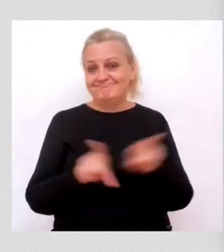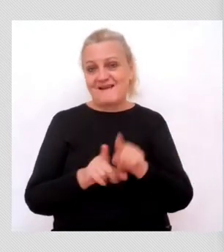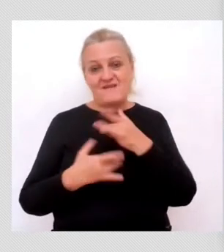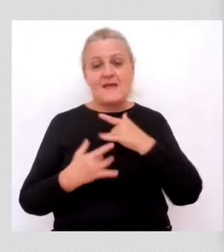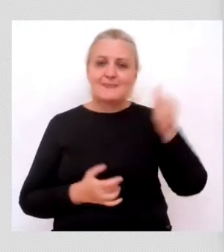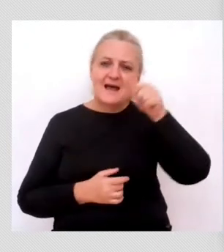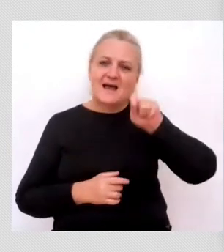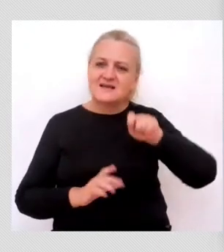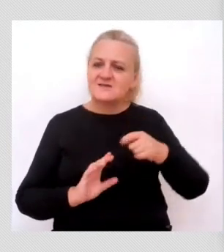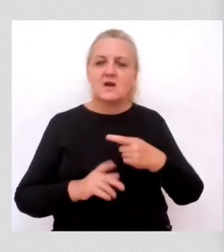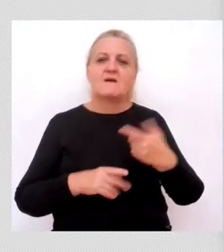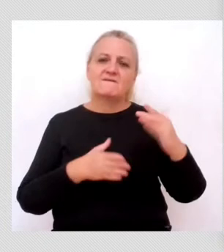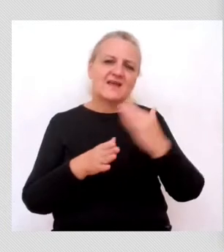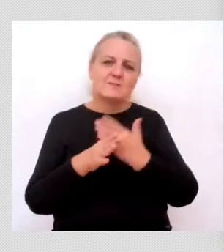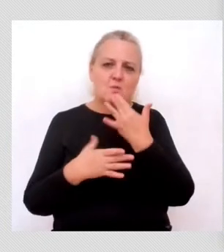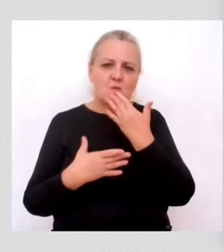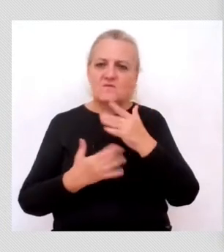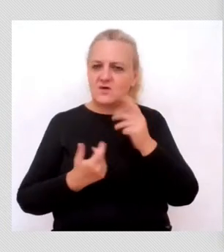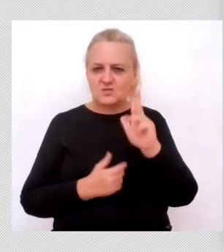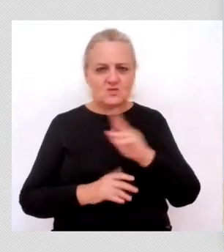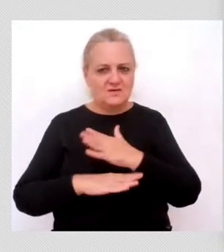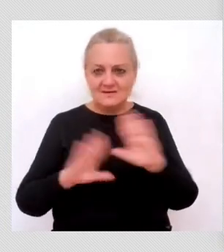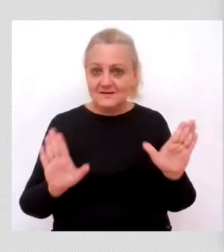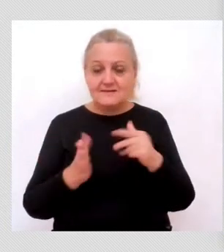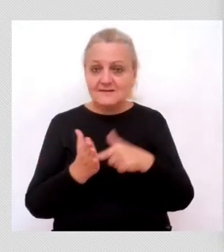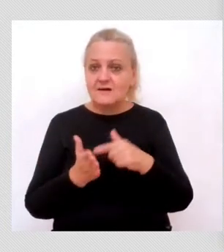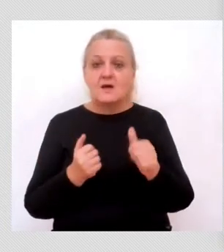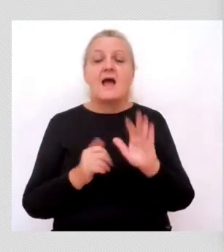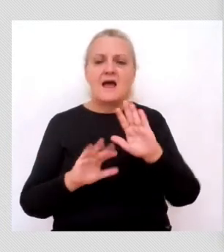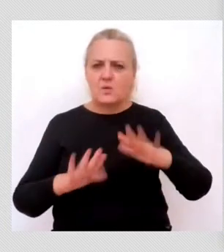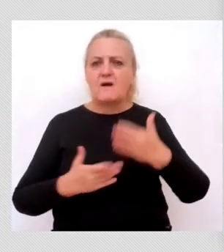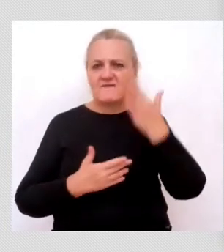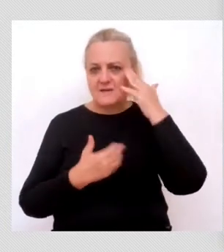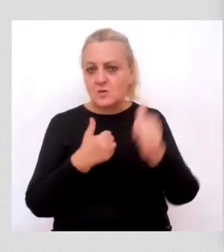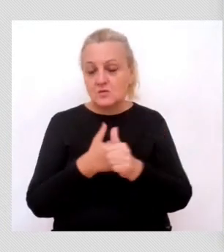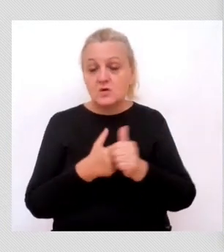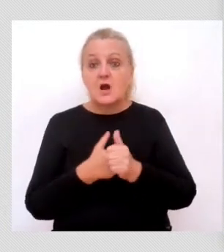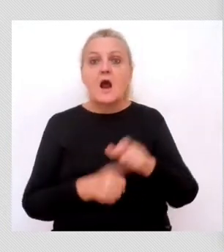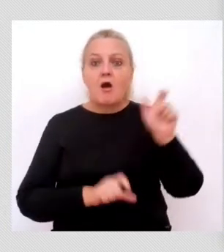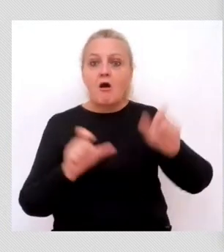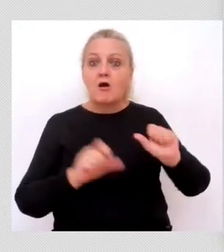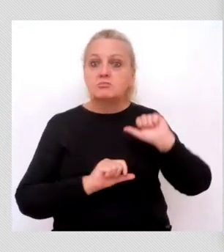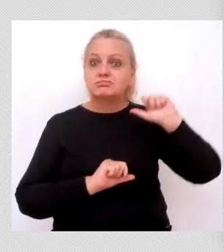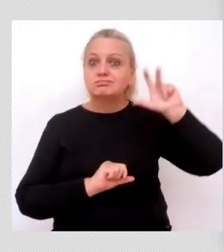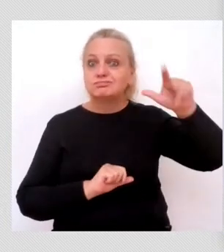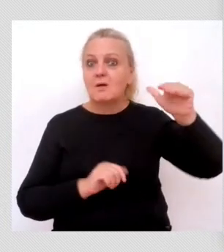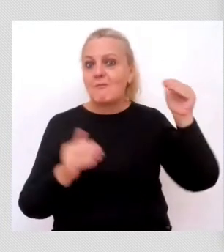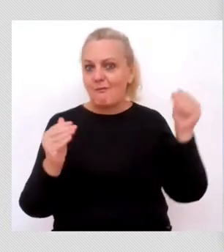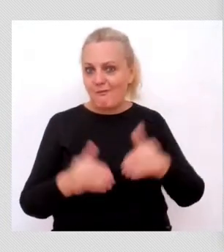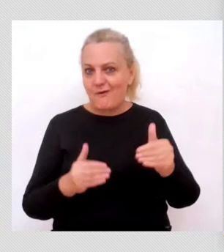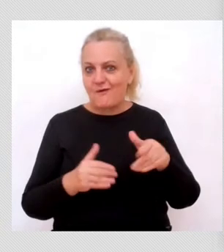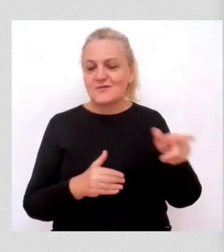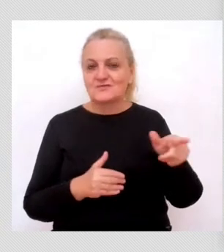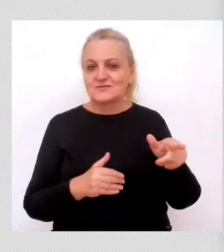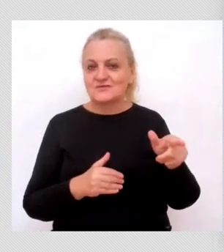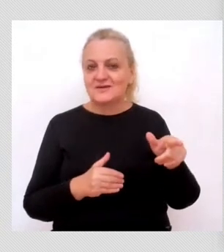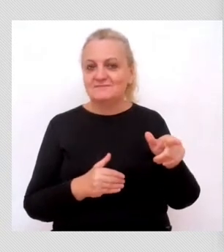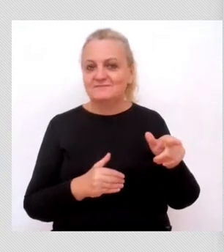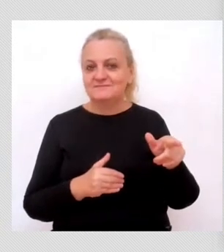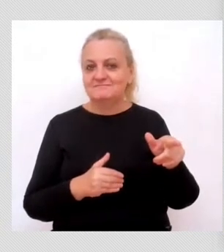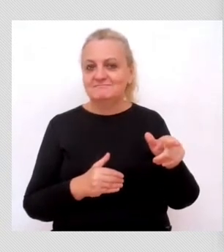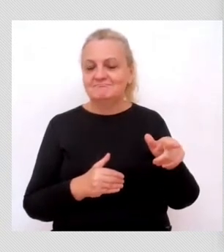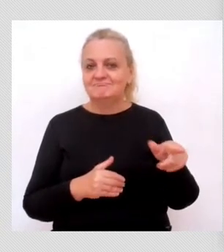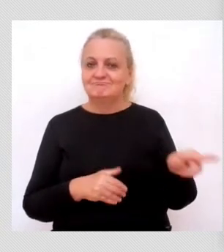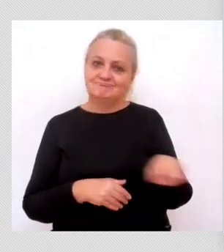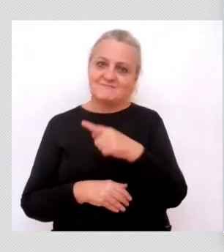będę wymieniał spółek, ale wiadomo o co chodzi. Też, żeby te osoby miały poczucie, że za parę lat mogą być postawione przed